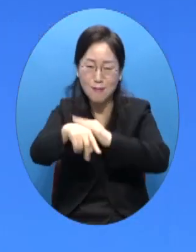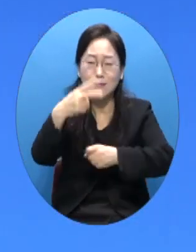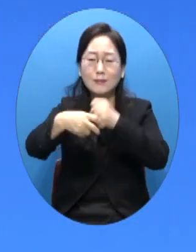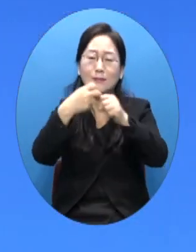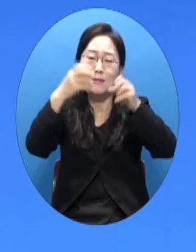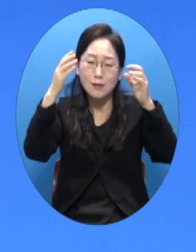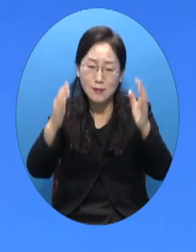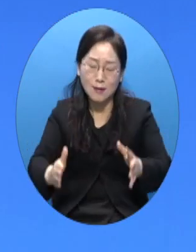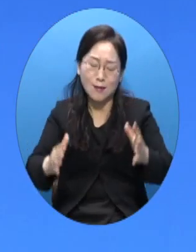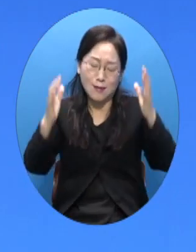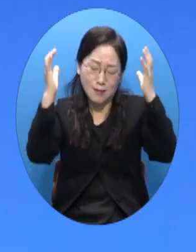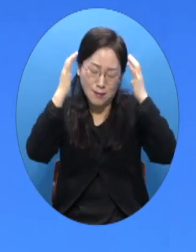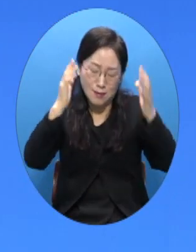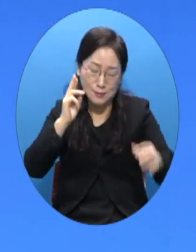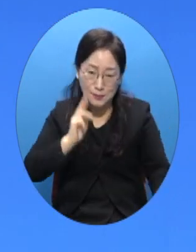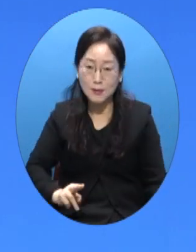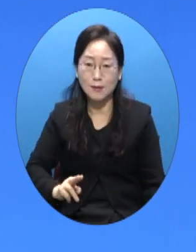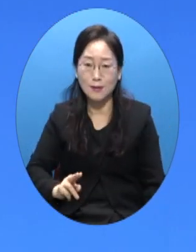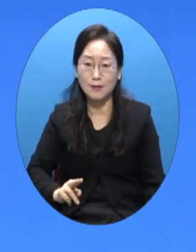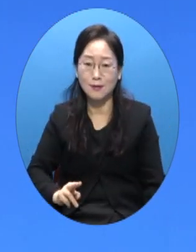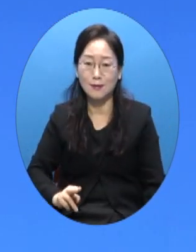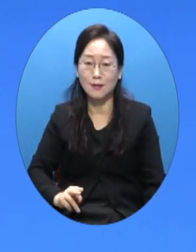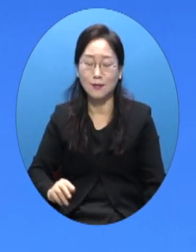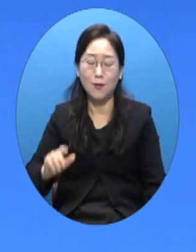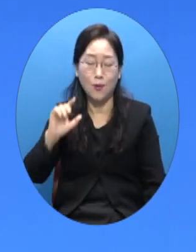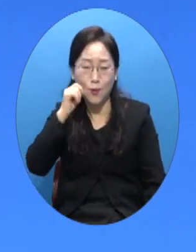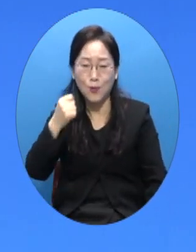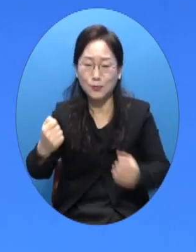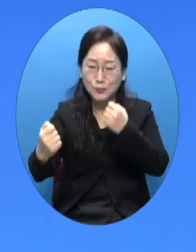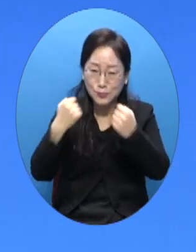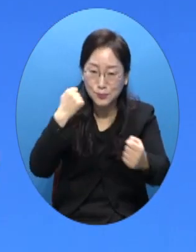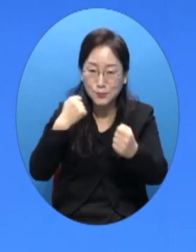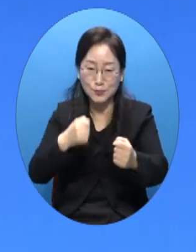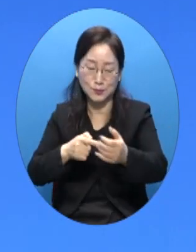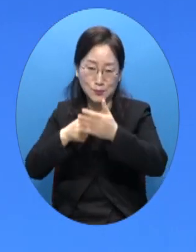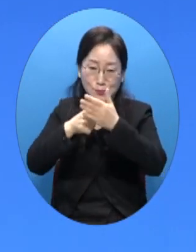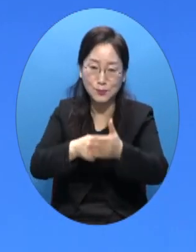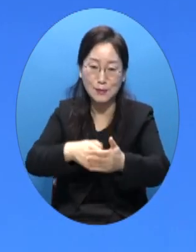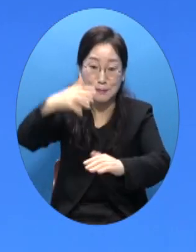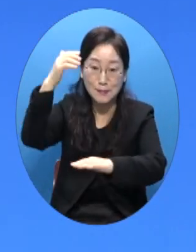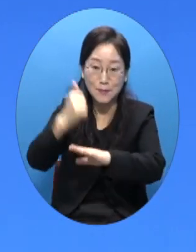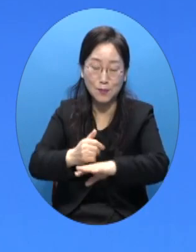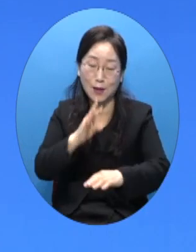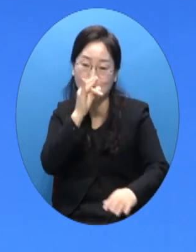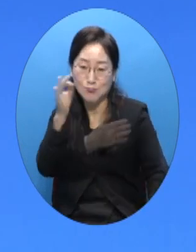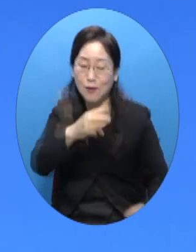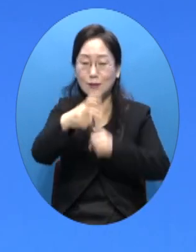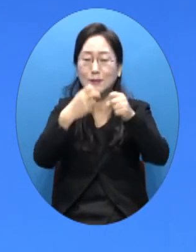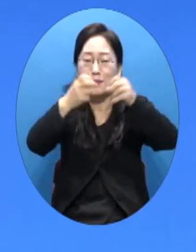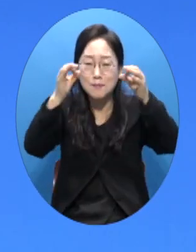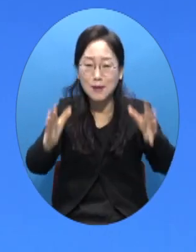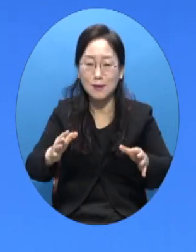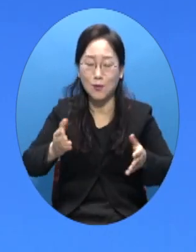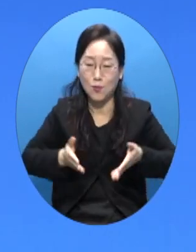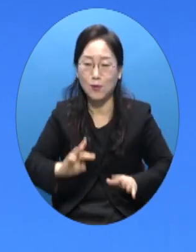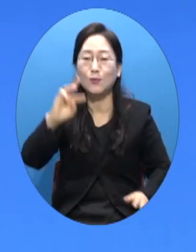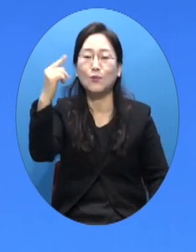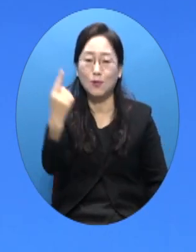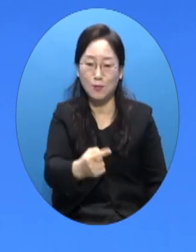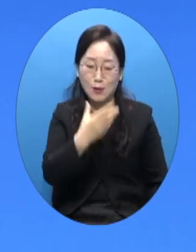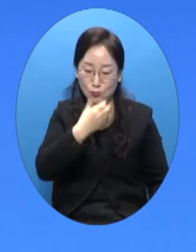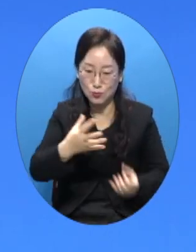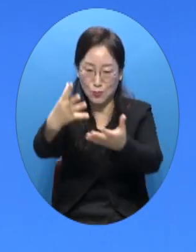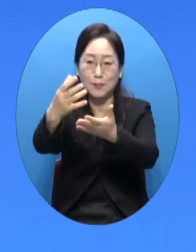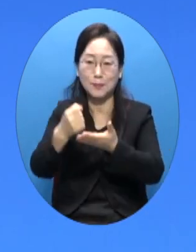없는 고생을 하면서도 모든 어려움이 이겨내고 마침내 거부가 되어 20년 만에 고향으로 돌아오는 하나님의 축복을 받게 된